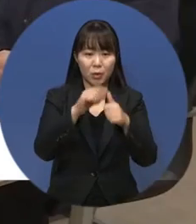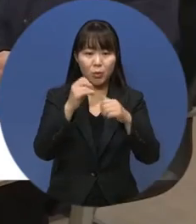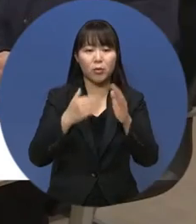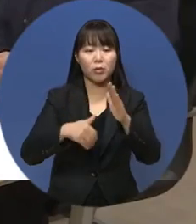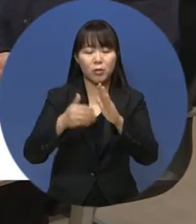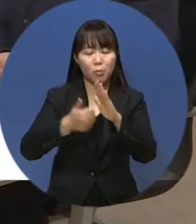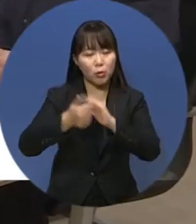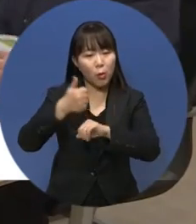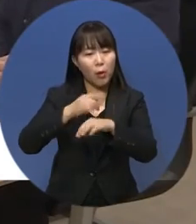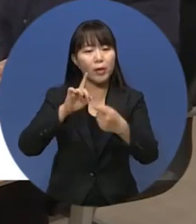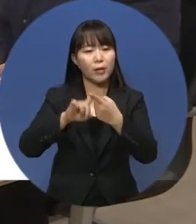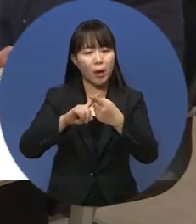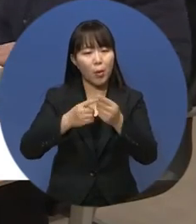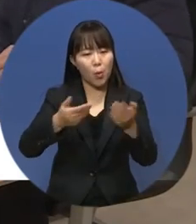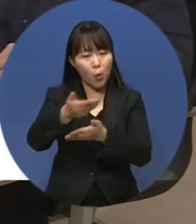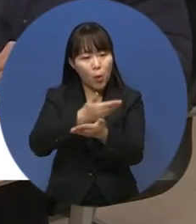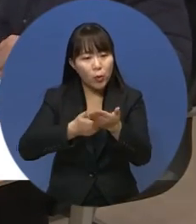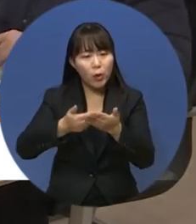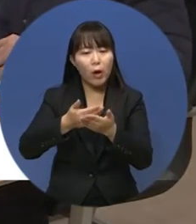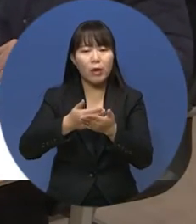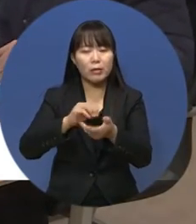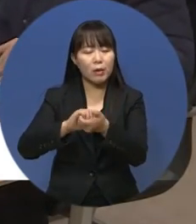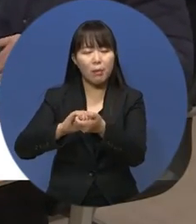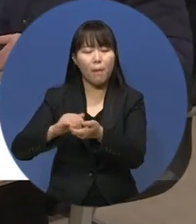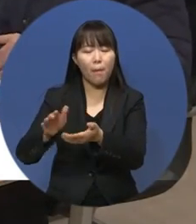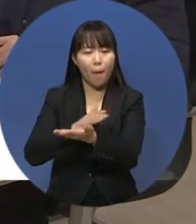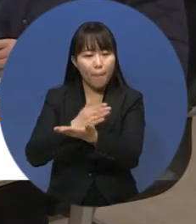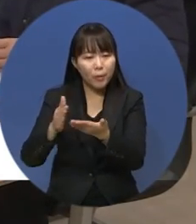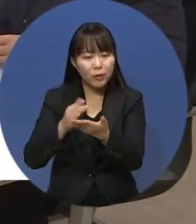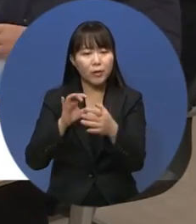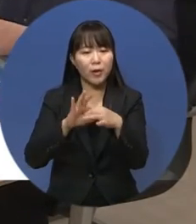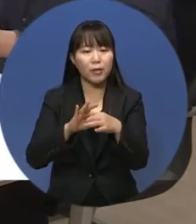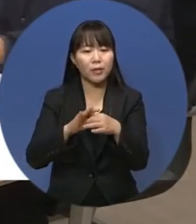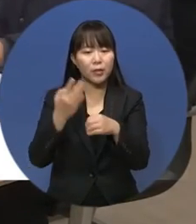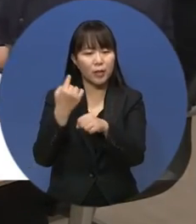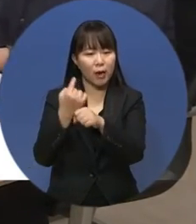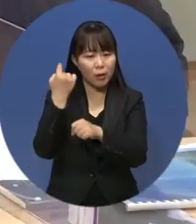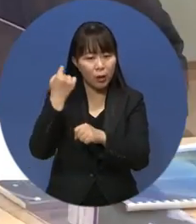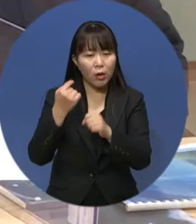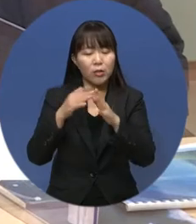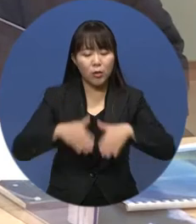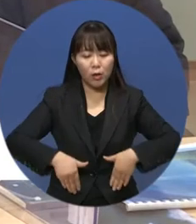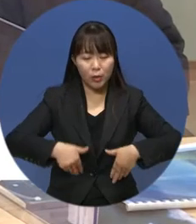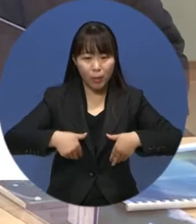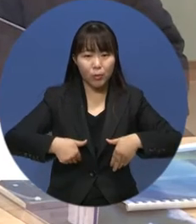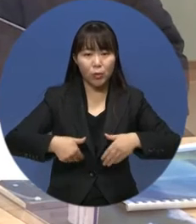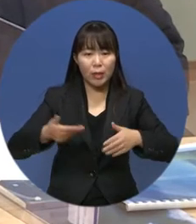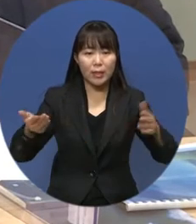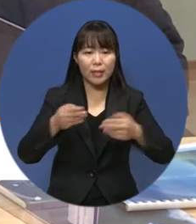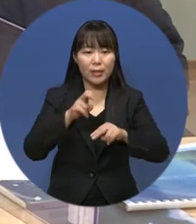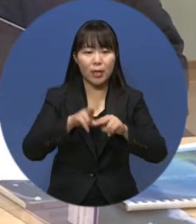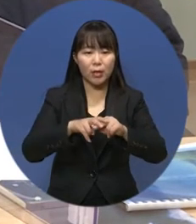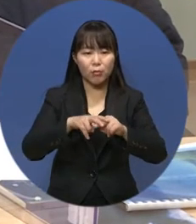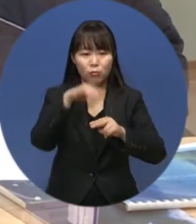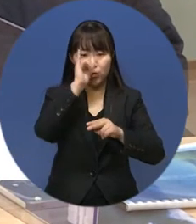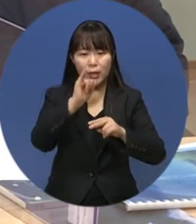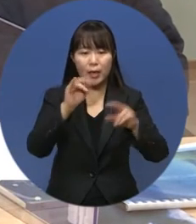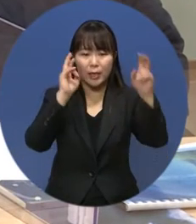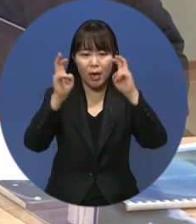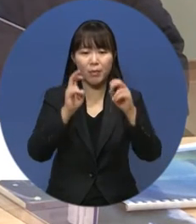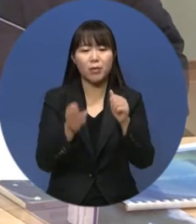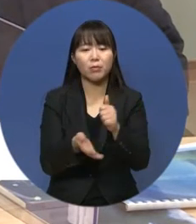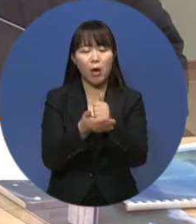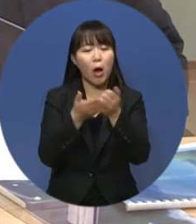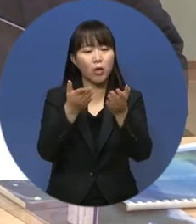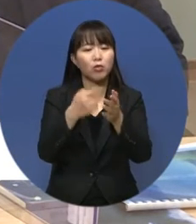정년 없는 기업 제도 도입 등으로 지난해 말 전라남도 일자리 우수기업에 선정된 기업을 격려하기 위해